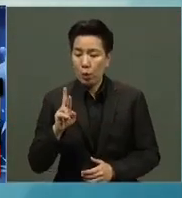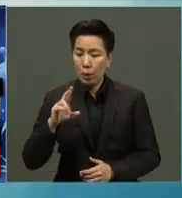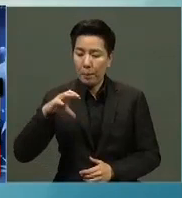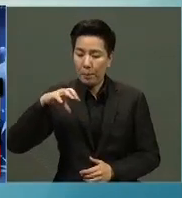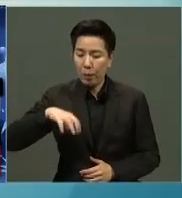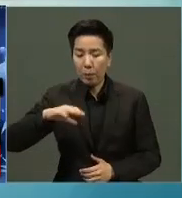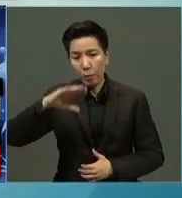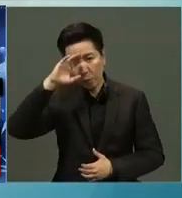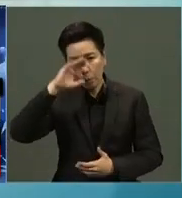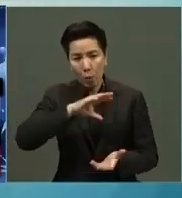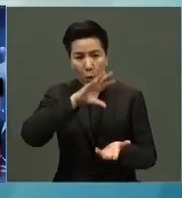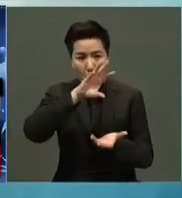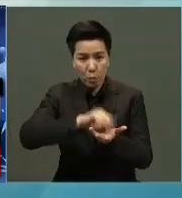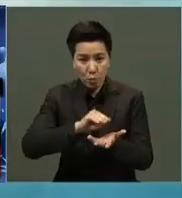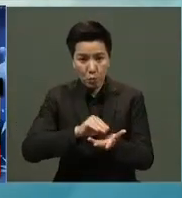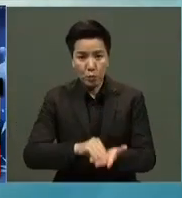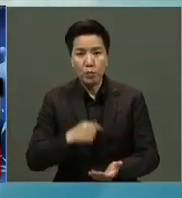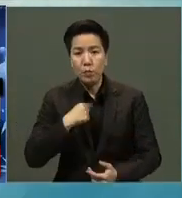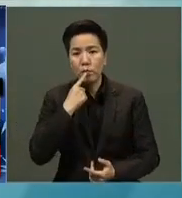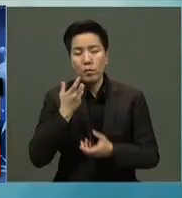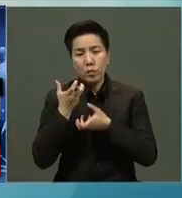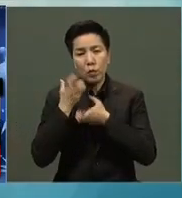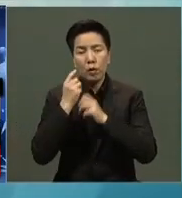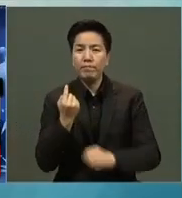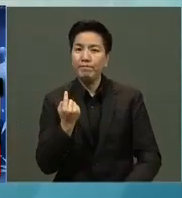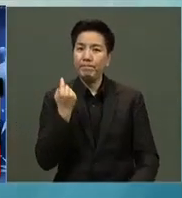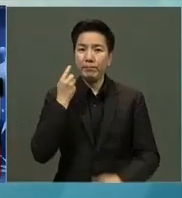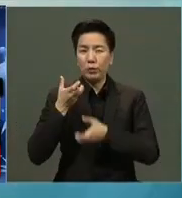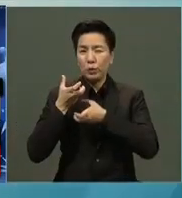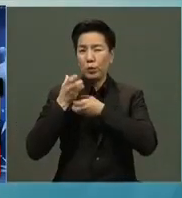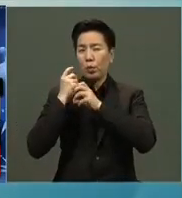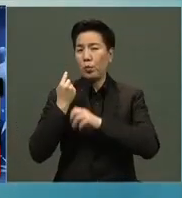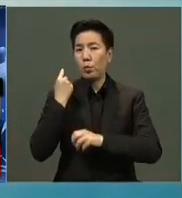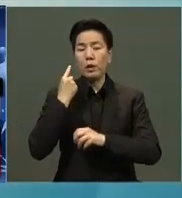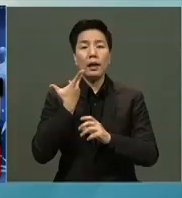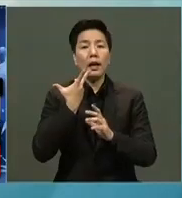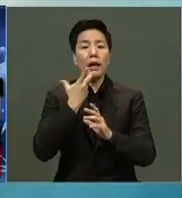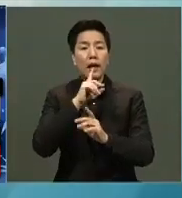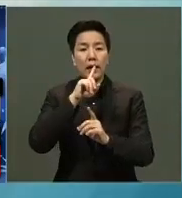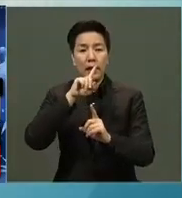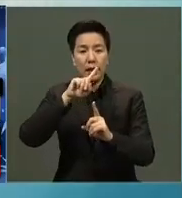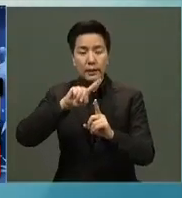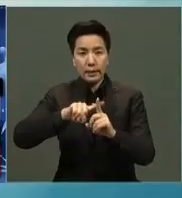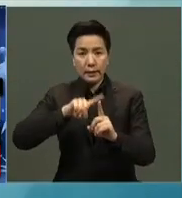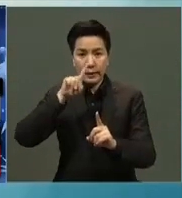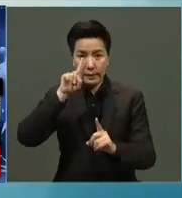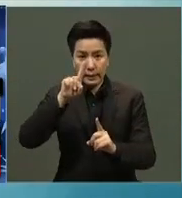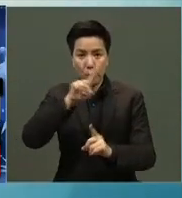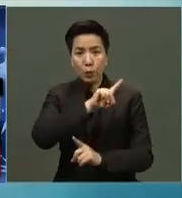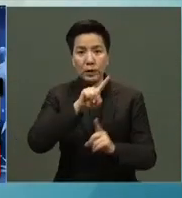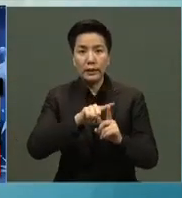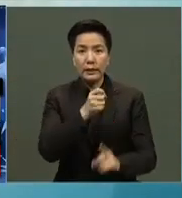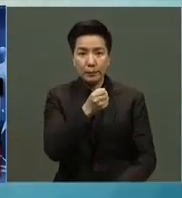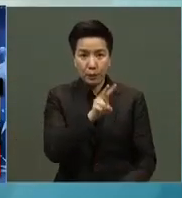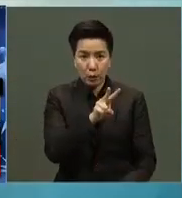ก็เอาข้อมูลนะครับย้อนหลังกลับไปนะครับตั้งแต่ช่วง 12มกราคมจนนั่งถึง